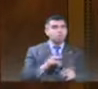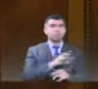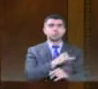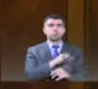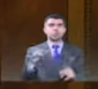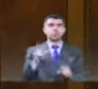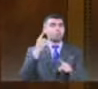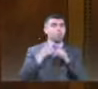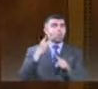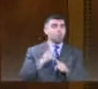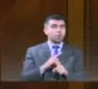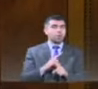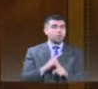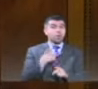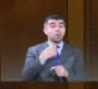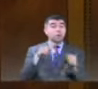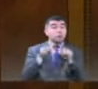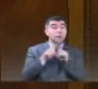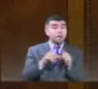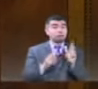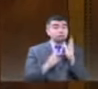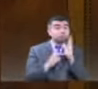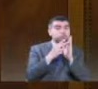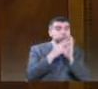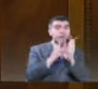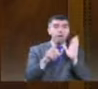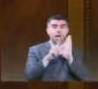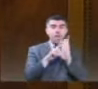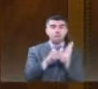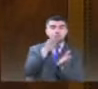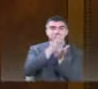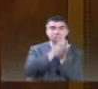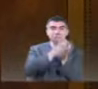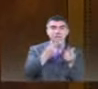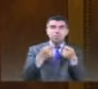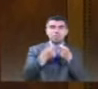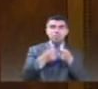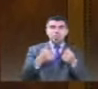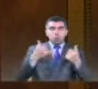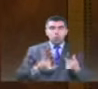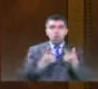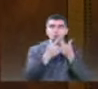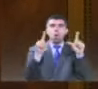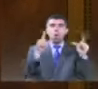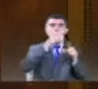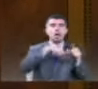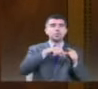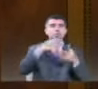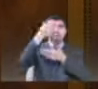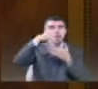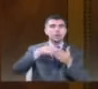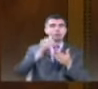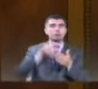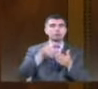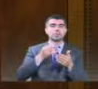نستمروا في التقدم والتحسن، ونديروا الديمقراطيه ديالنا اللي مناسبانا واللي بها نقدروا نكونوا دوله متقدمه، وما